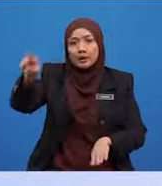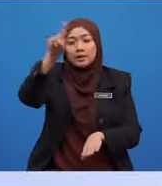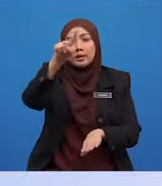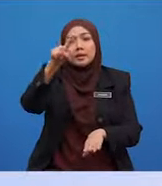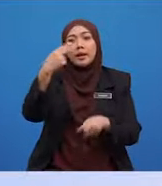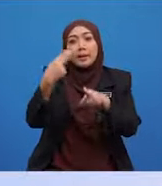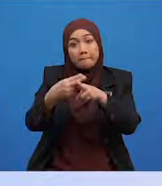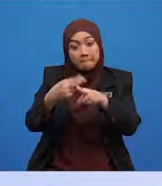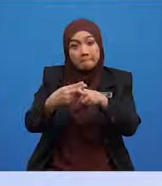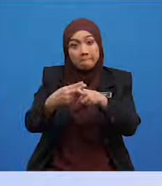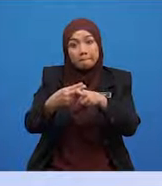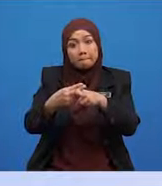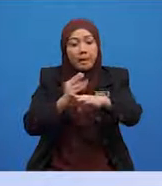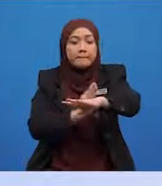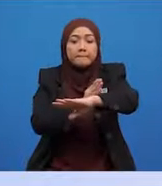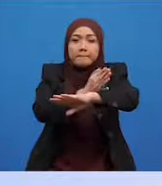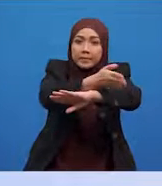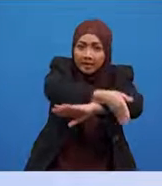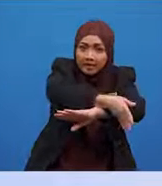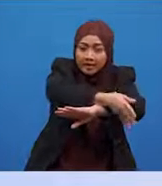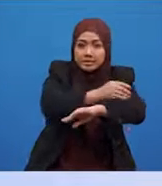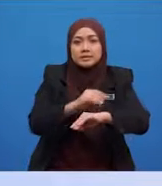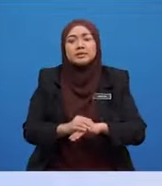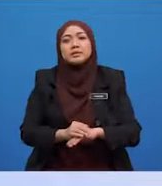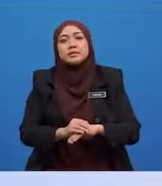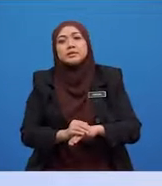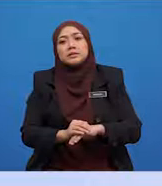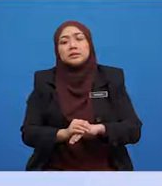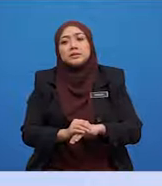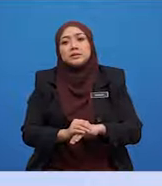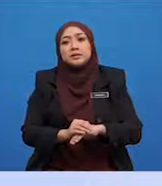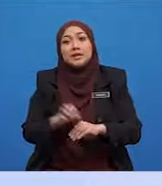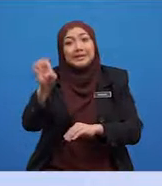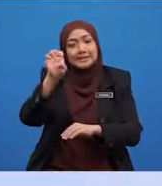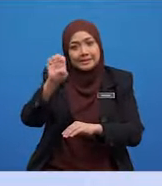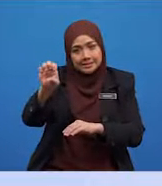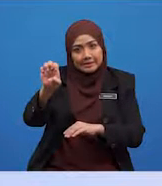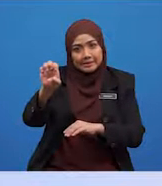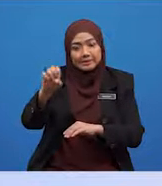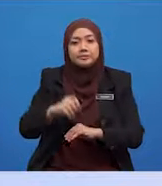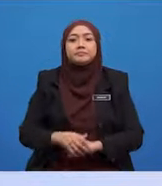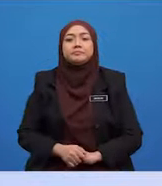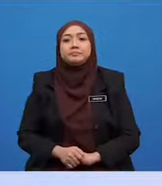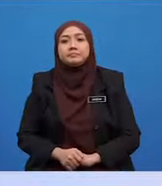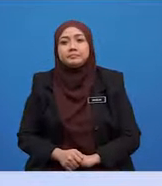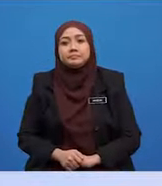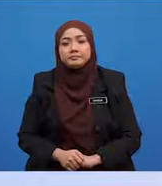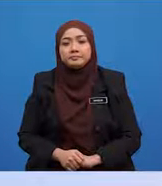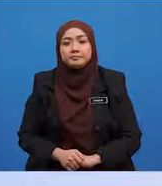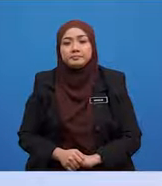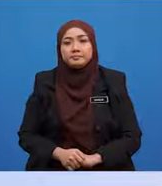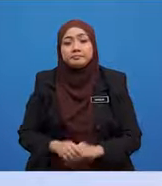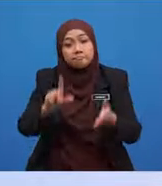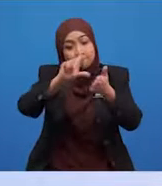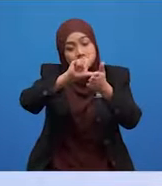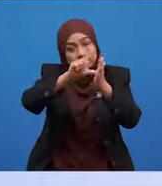sebagai perentas. Perentas ditandakan dengan E pada rajah. Diameter